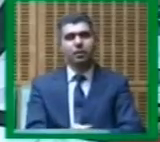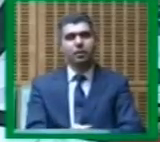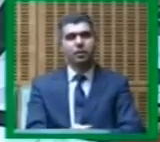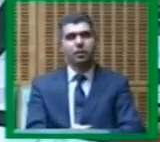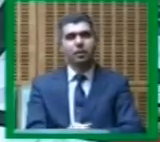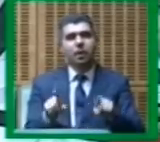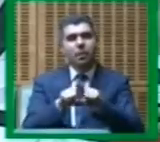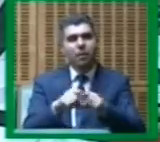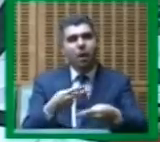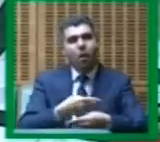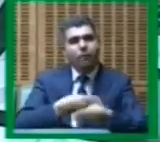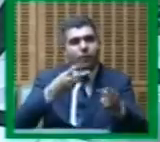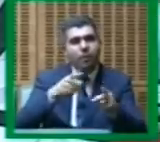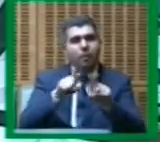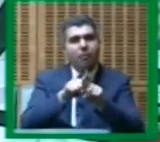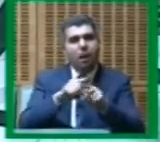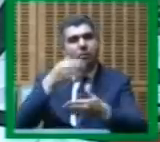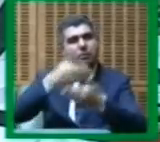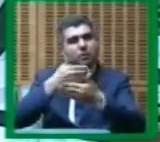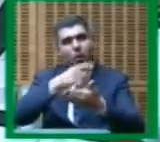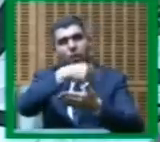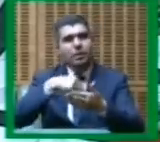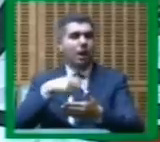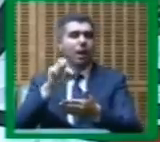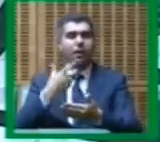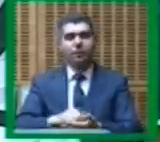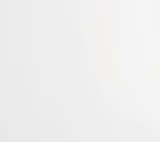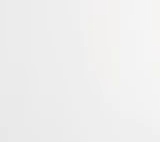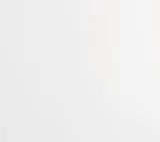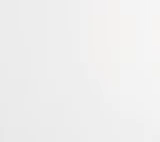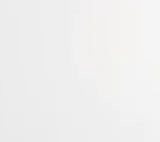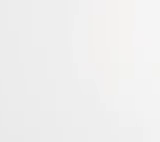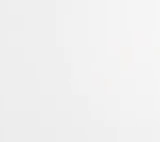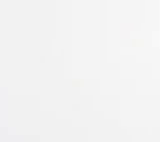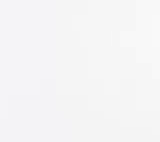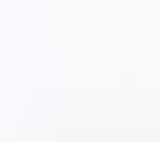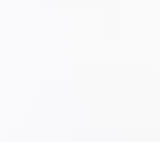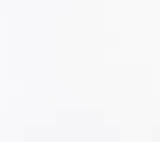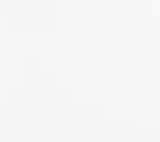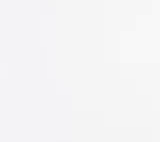كتغذي واحد الاجندات اللي معاديه للمغرب ربما، ولكن السؤال الان الثالث